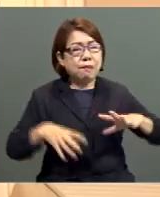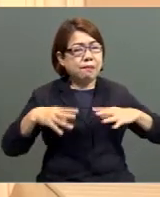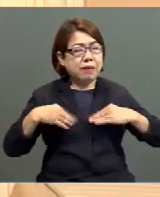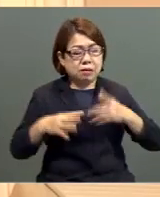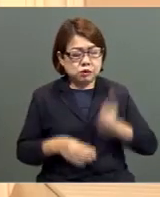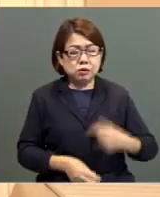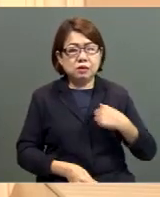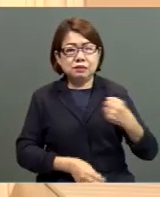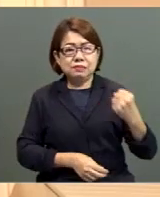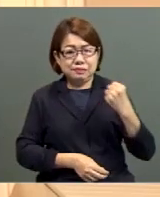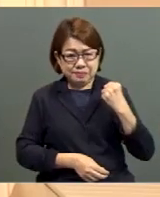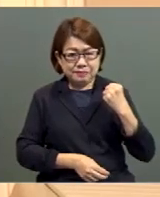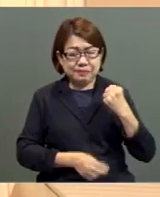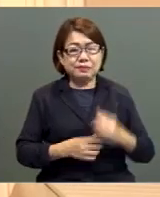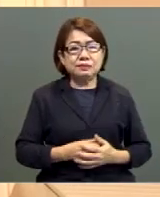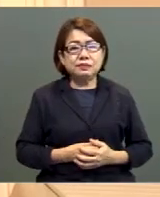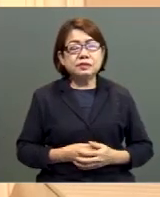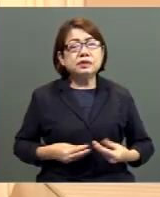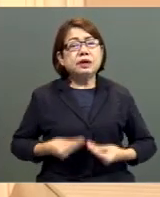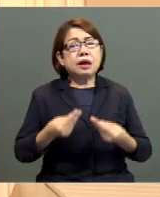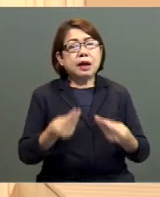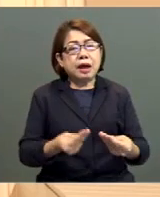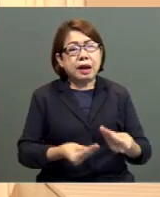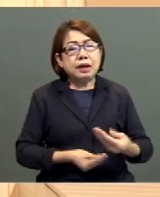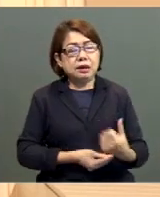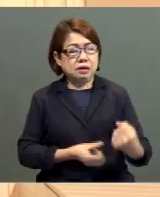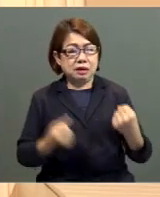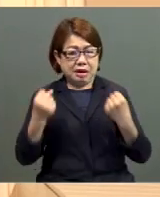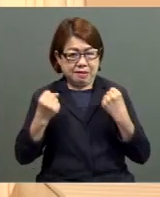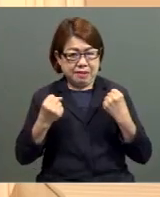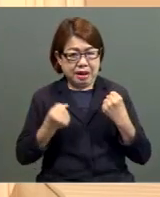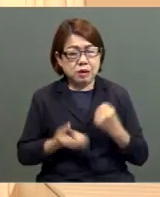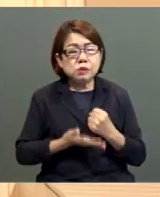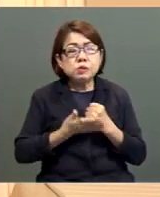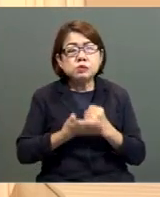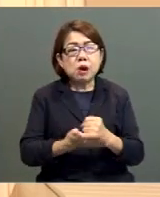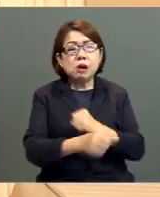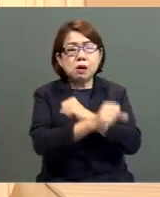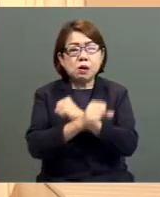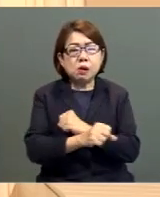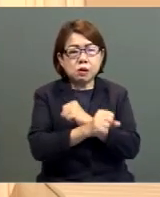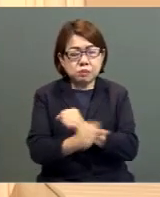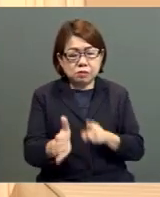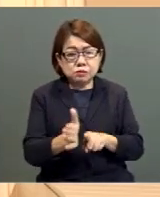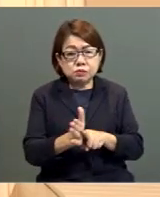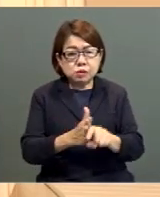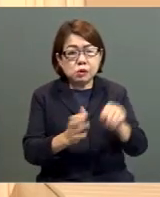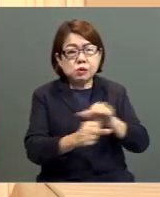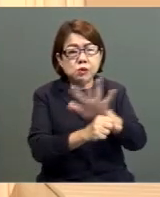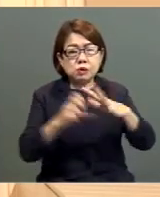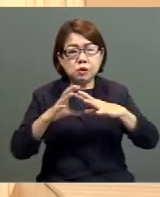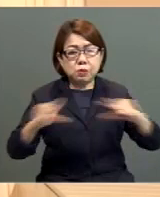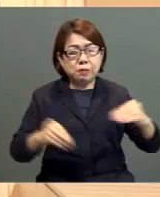จที่เข้มแข็งอยู่เสมอเพื่อที่จะมีพลังเอาชนะวิกฤตครั้งนี้ให้ได้โดยเร็วที่สุดผมขอยืนยันนะครับว่าเรามีย